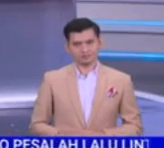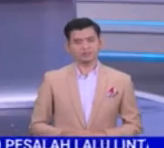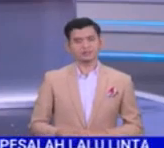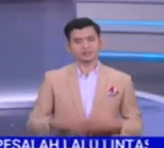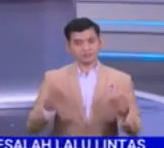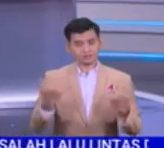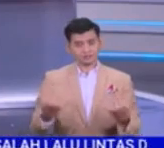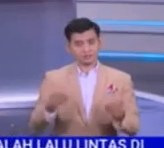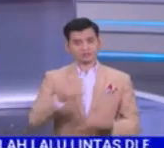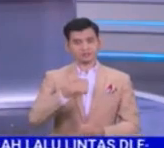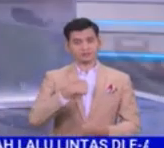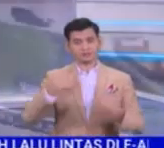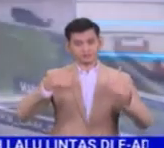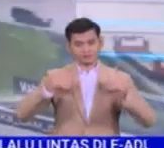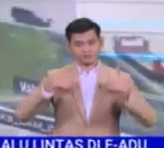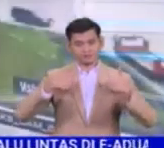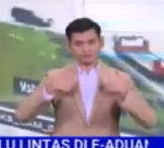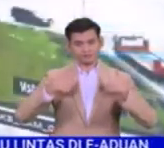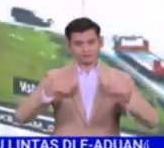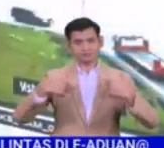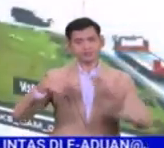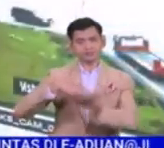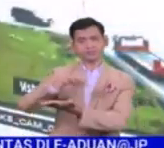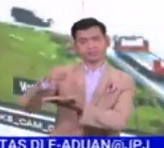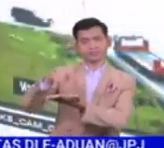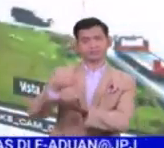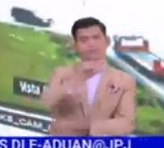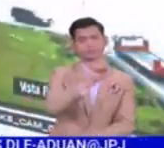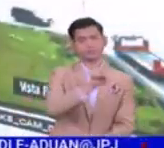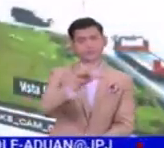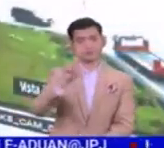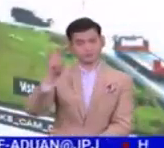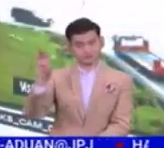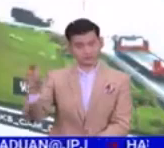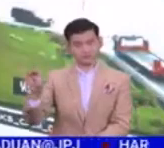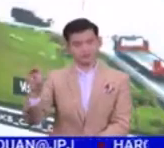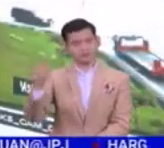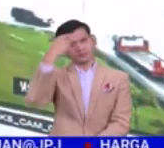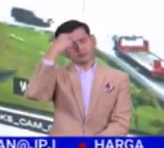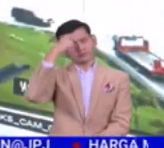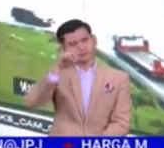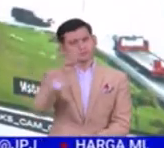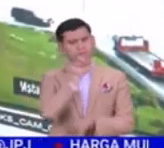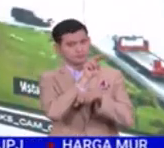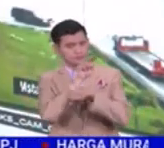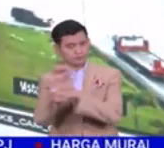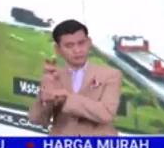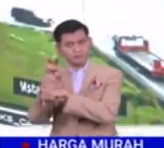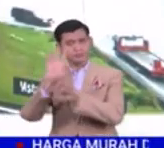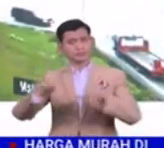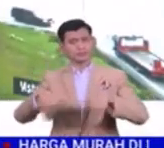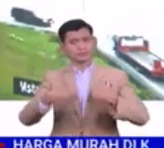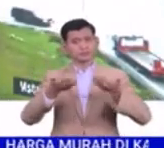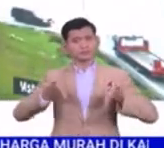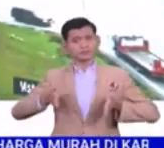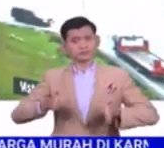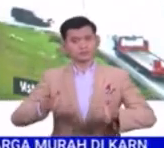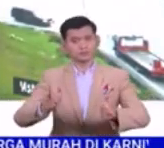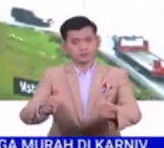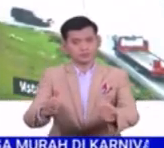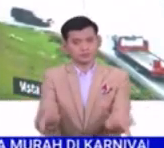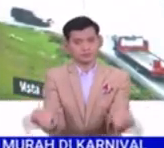Saya masih lagi berada di pusat Lembaga Lebuh Raya Malaysia LLM untuk meninjau keadaan aliran trafik di